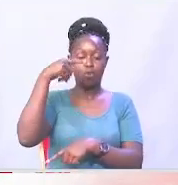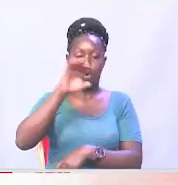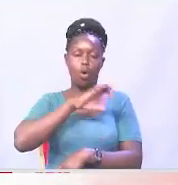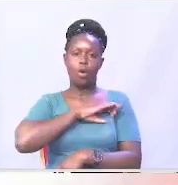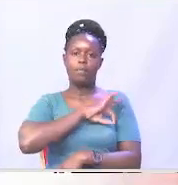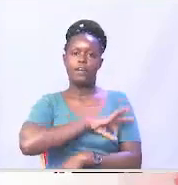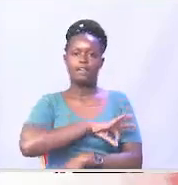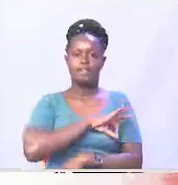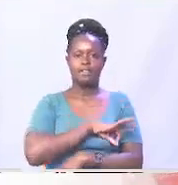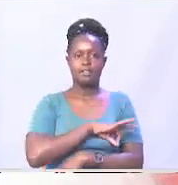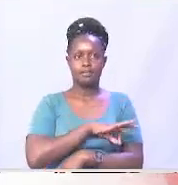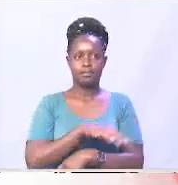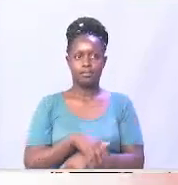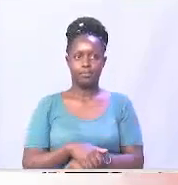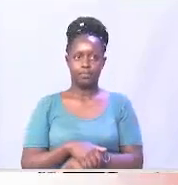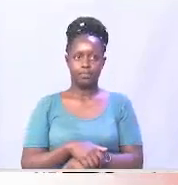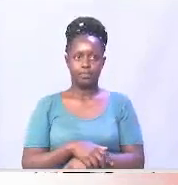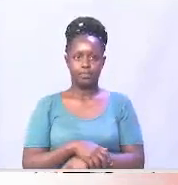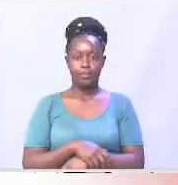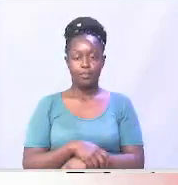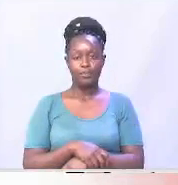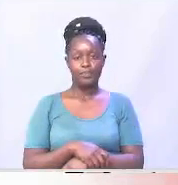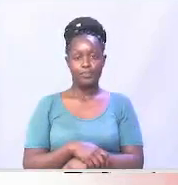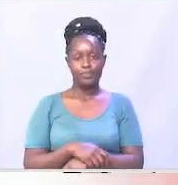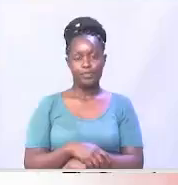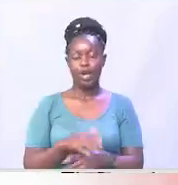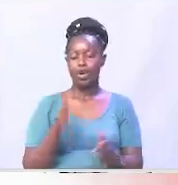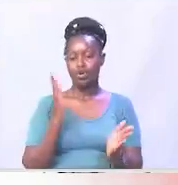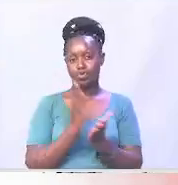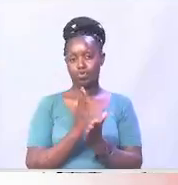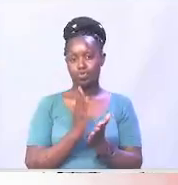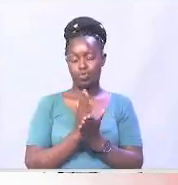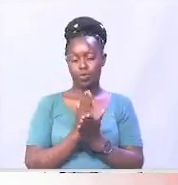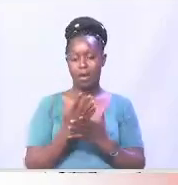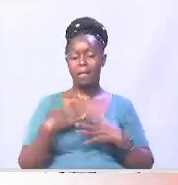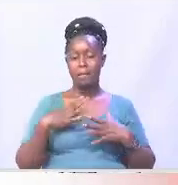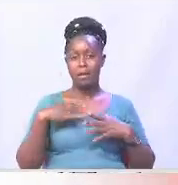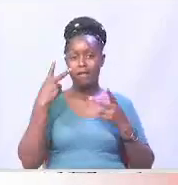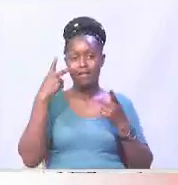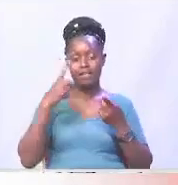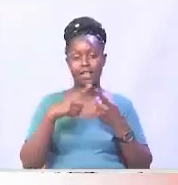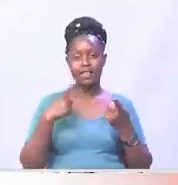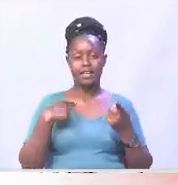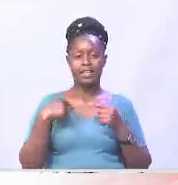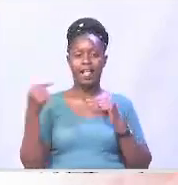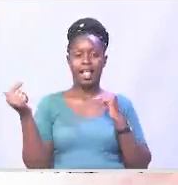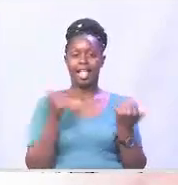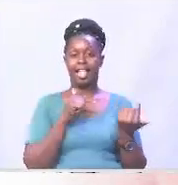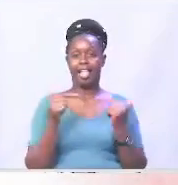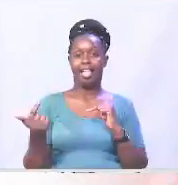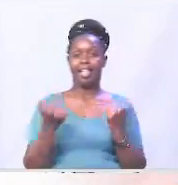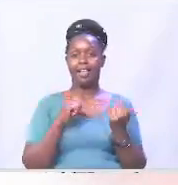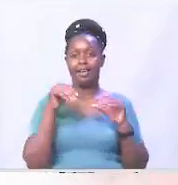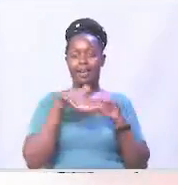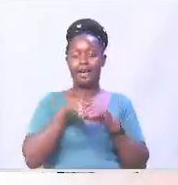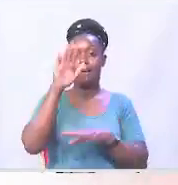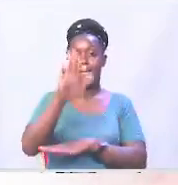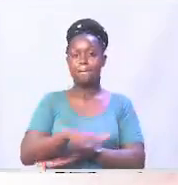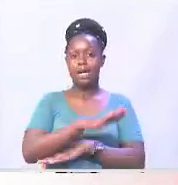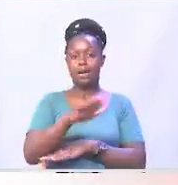mwenyewe. Wananchi wameona tukilumbana bungeni kwa sababu ya ubadilishaji wa sheria